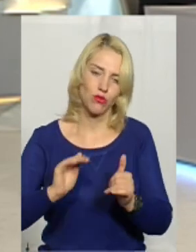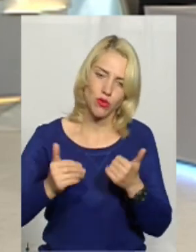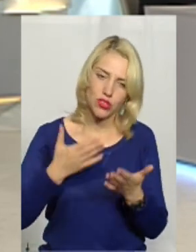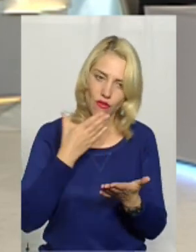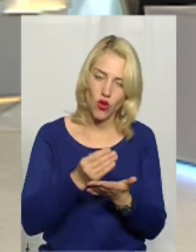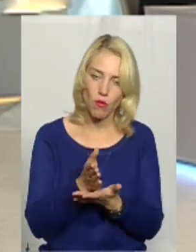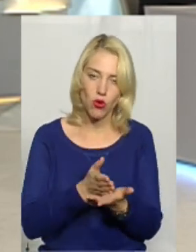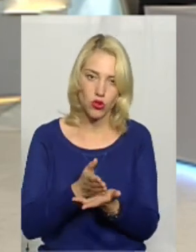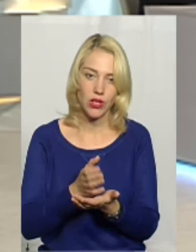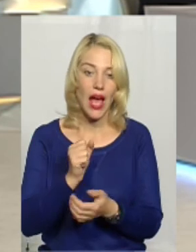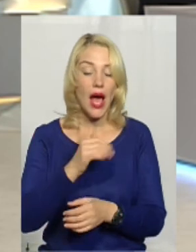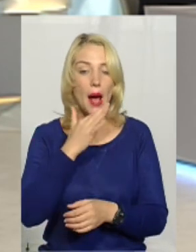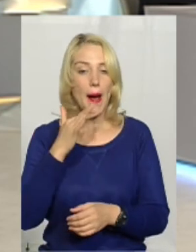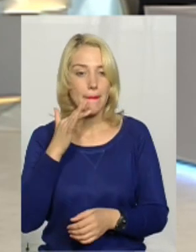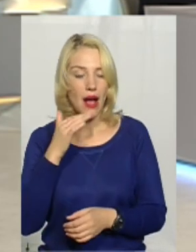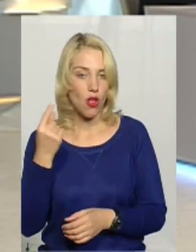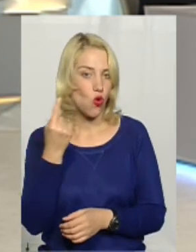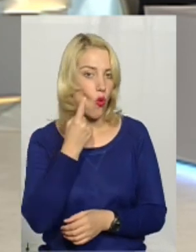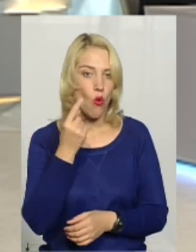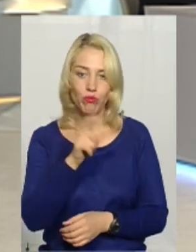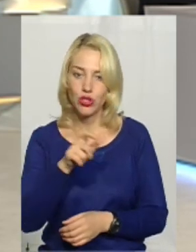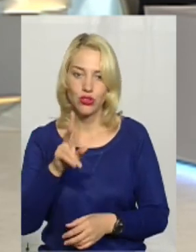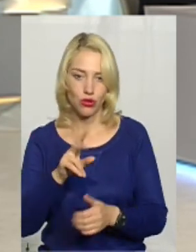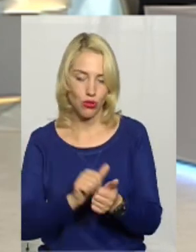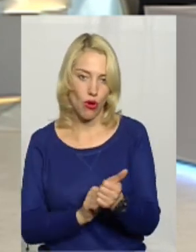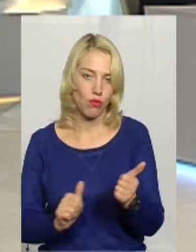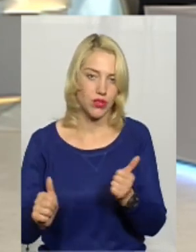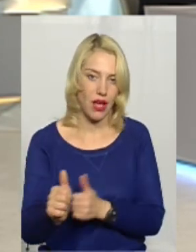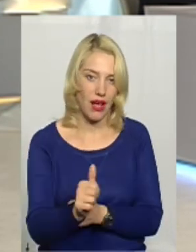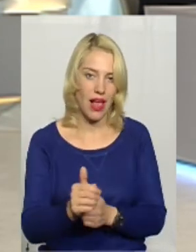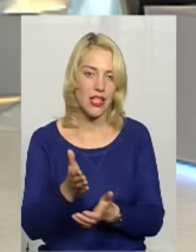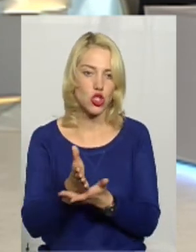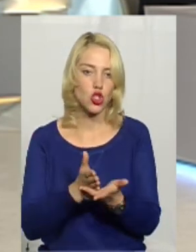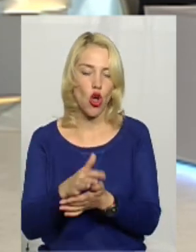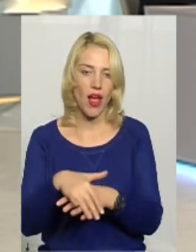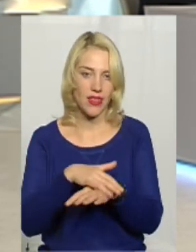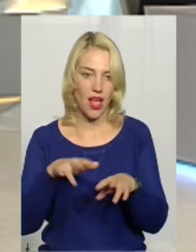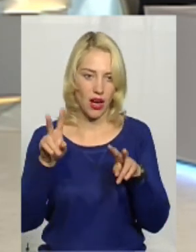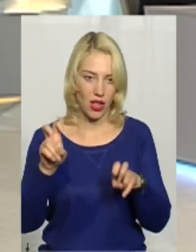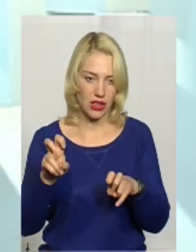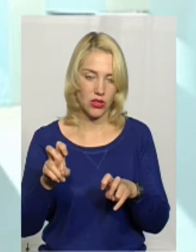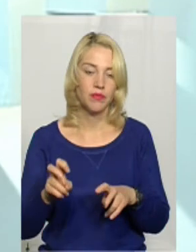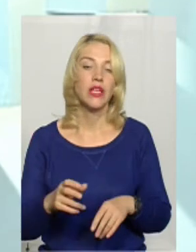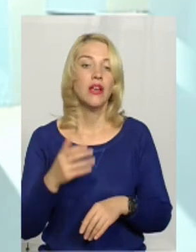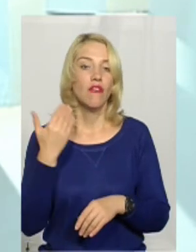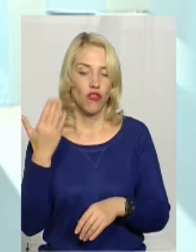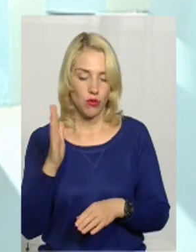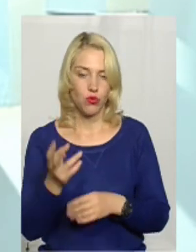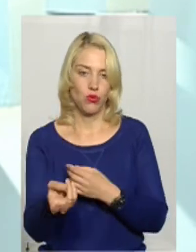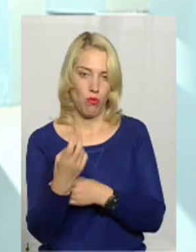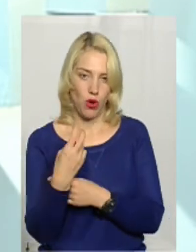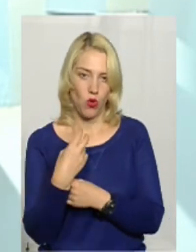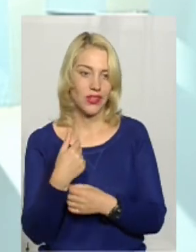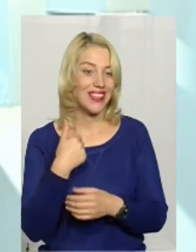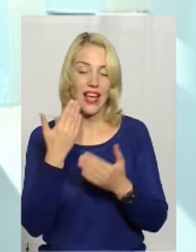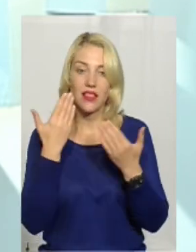свої послуги, а багато обіжених, яких обскакала «Слуга народу», і я вважаю, незаслужено, але обскакали, от, вони будуть приходити, і я